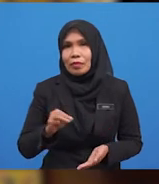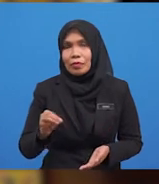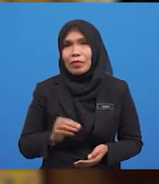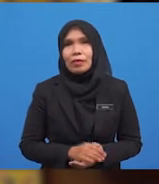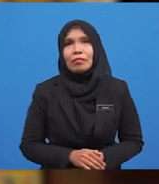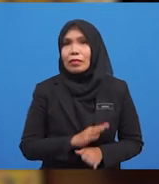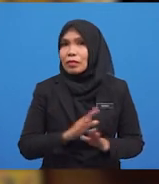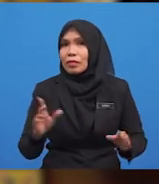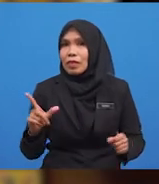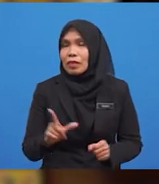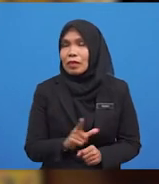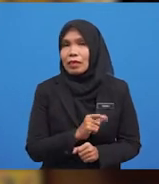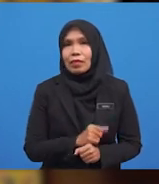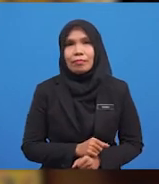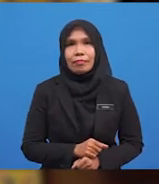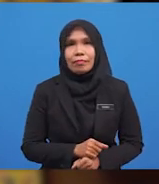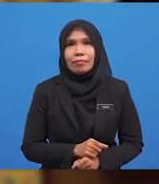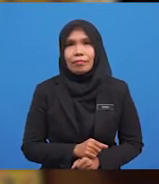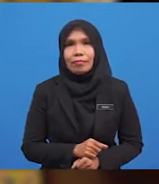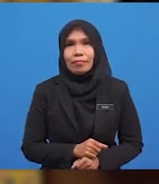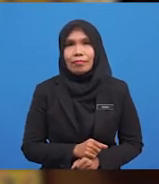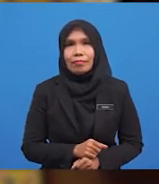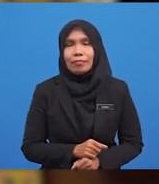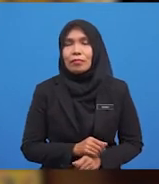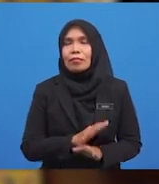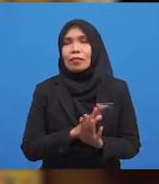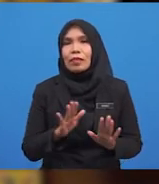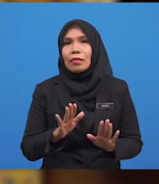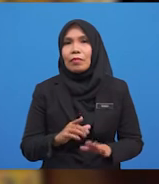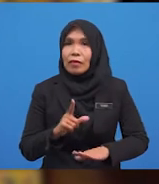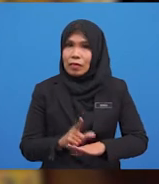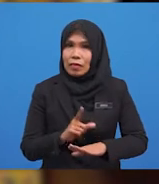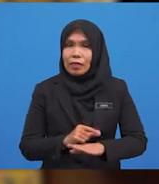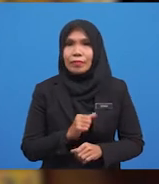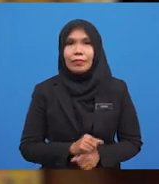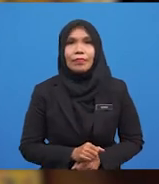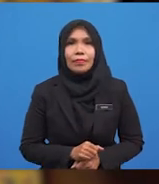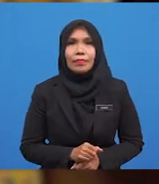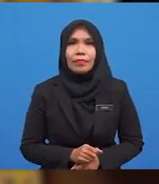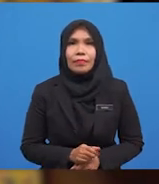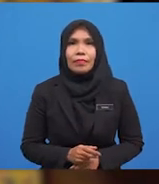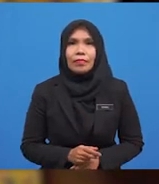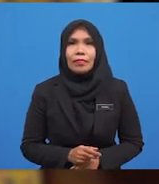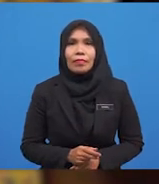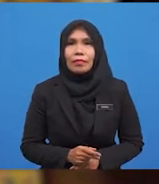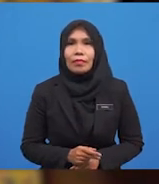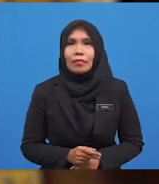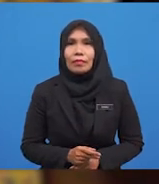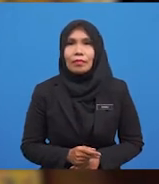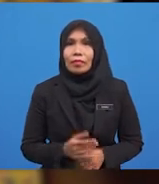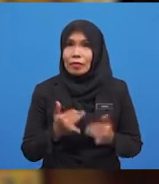tidak lengkap rasanya pembelajaran kita tanpa latihan pemahaman. Pada kali ini, cikgu